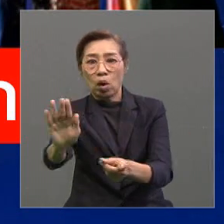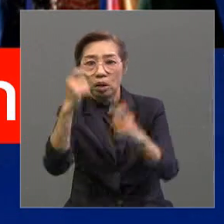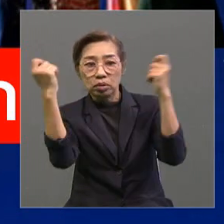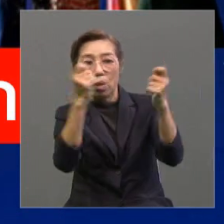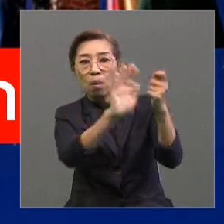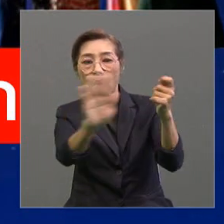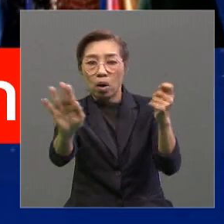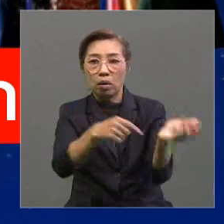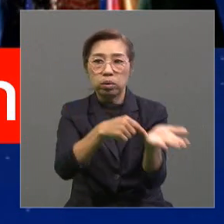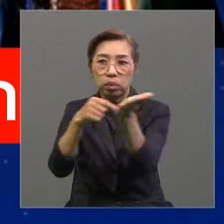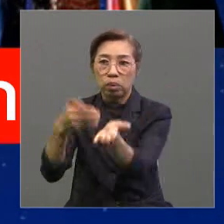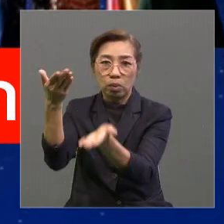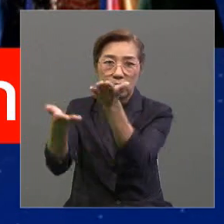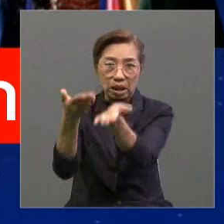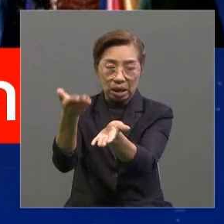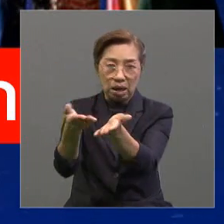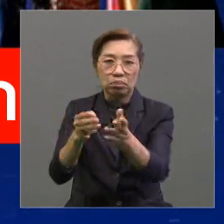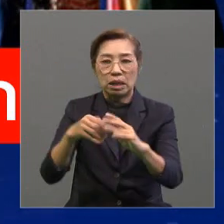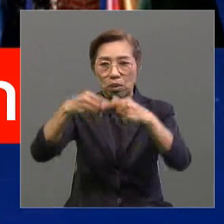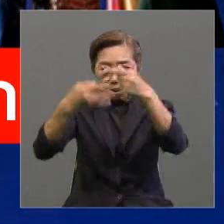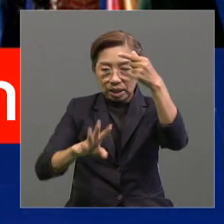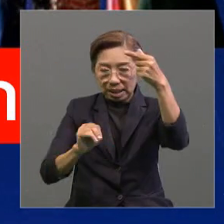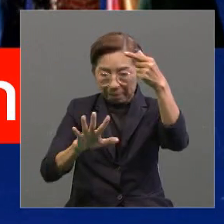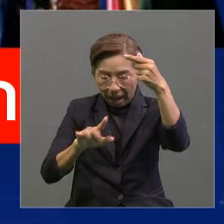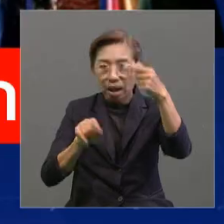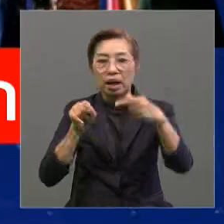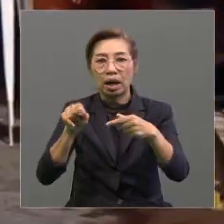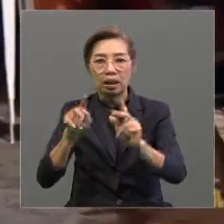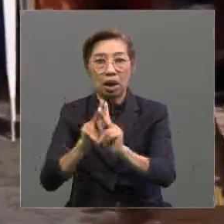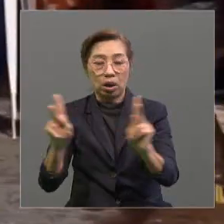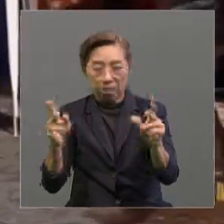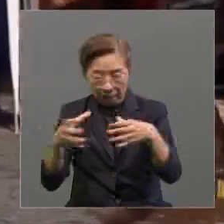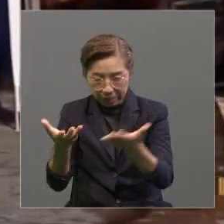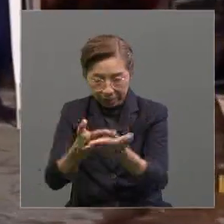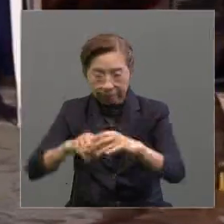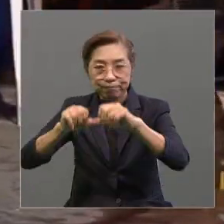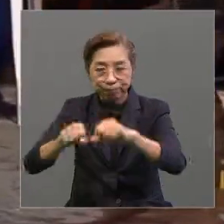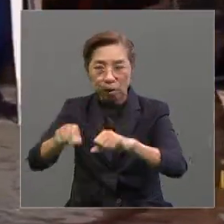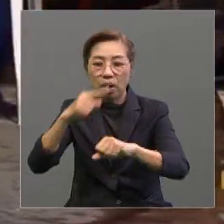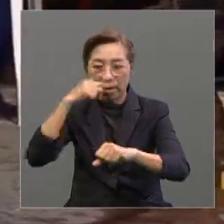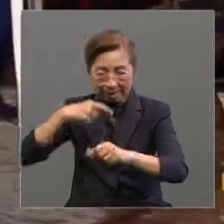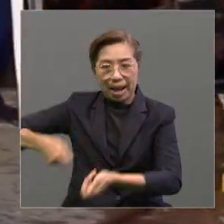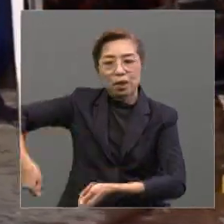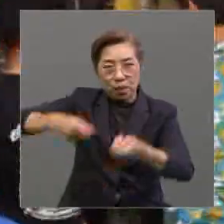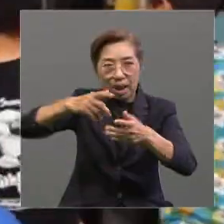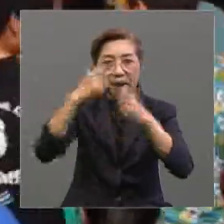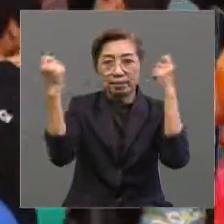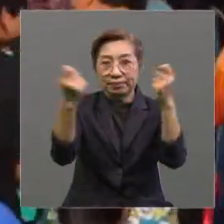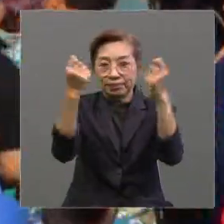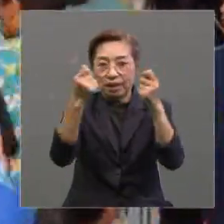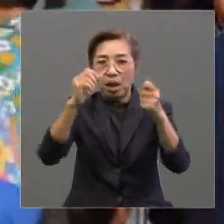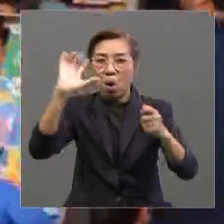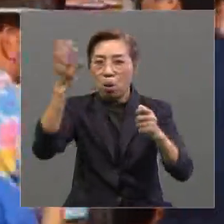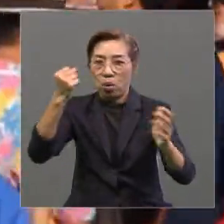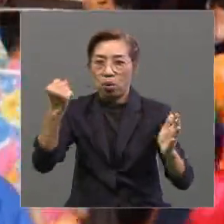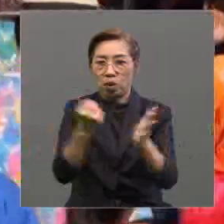ทางวัฒนธรรมทั้งสิ้น45รายการครับมาดูเหตุผลนะคะที่ทางคณะกรรมการมีมติรับรองให้สงกรานต์ในประเทศไทย